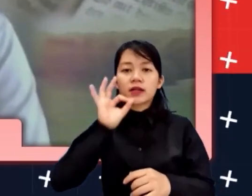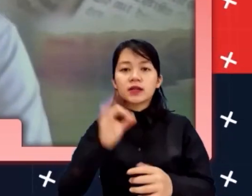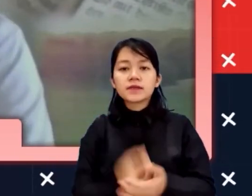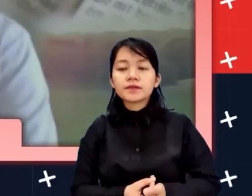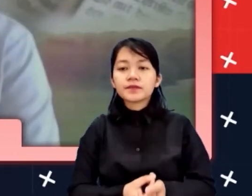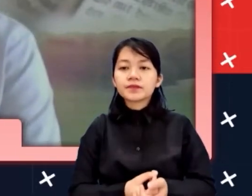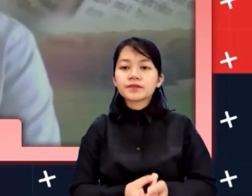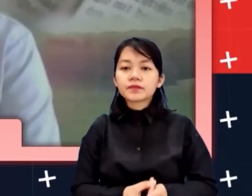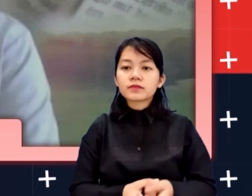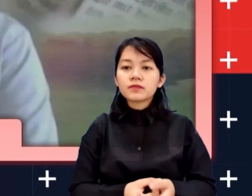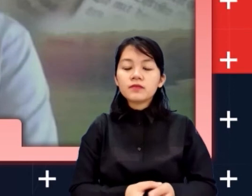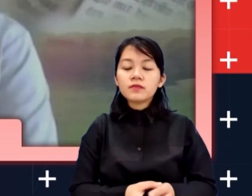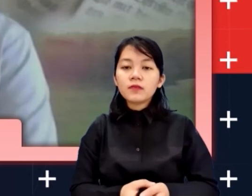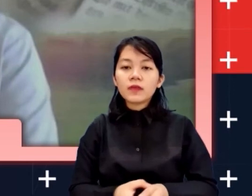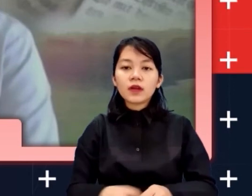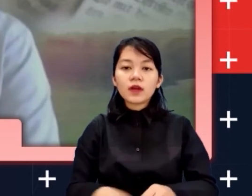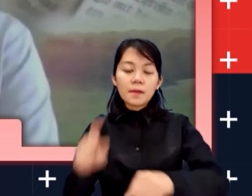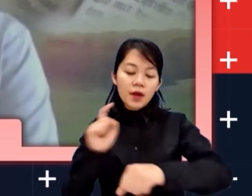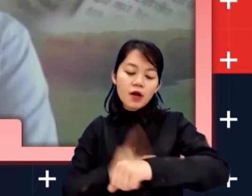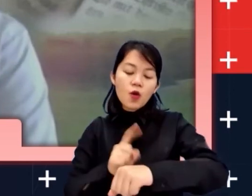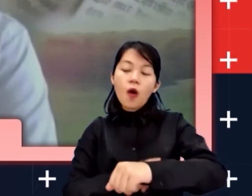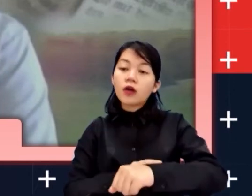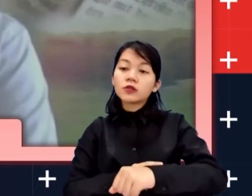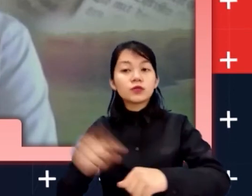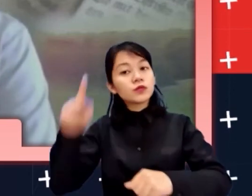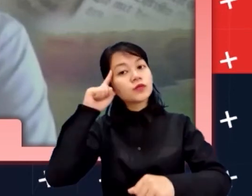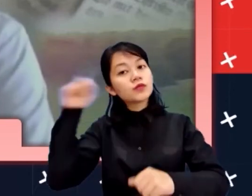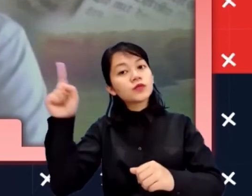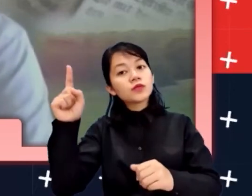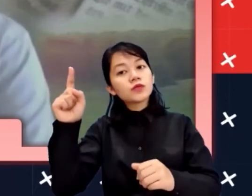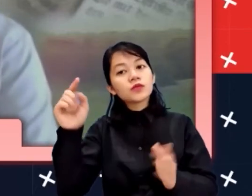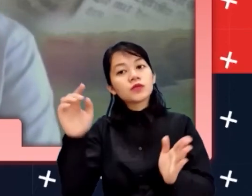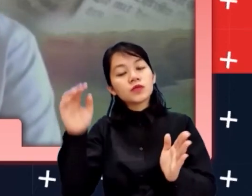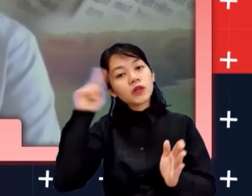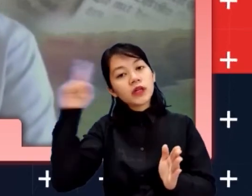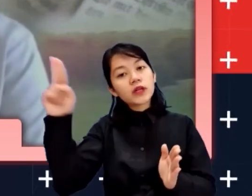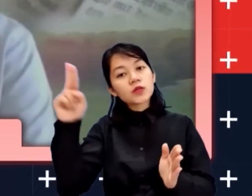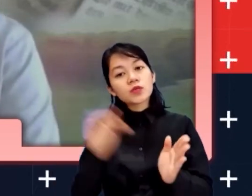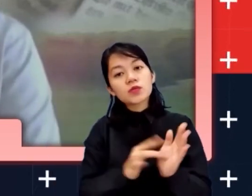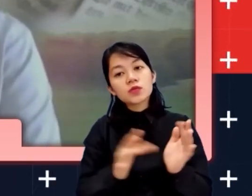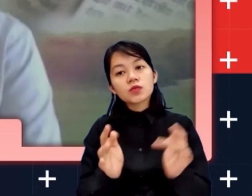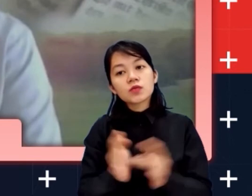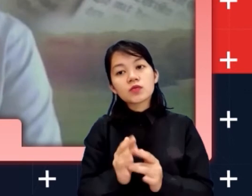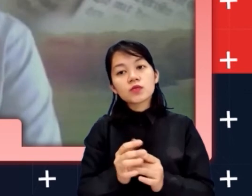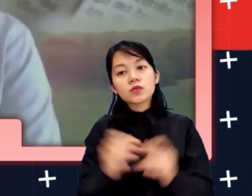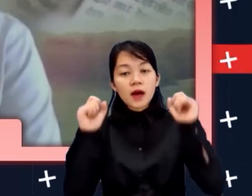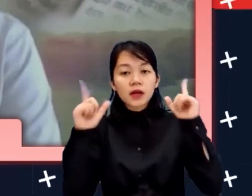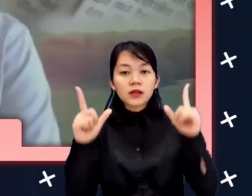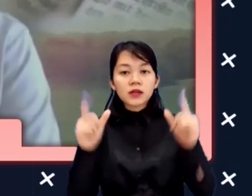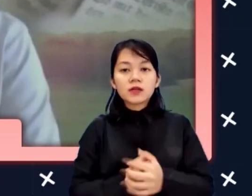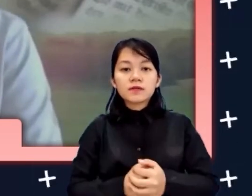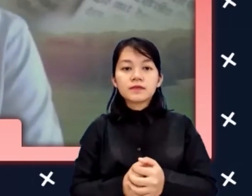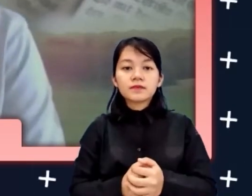bangkit? Oke, maksud saya, bagaimana dengan bangkit sudah tadi ya? Bagaimana dengan hari pada waktu